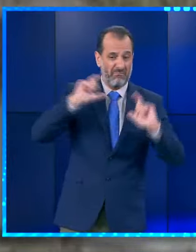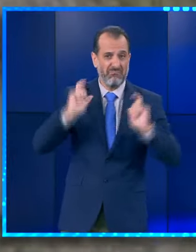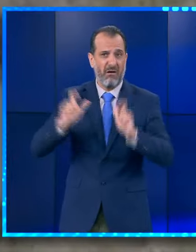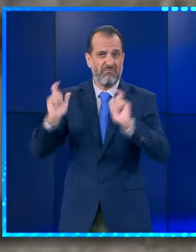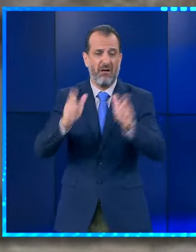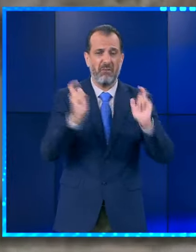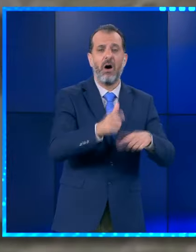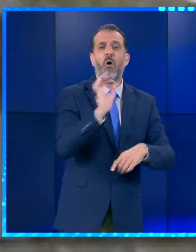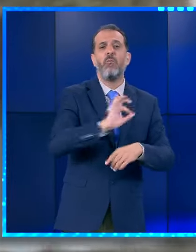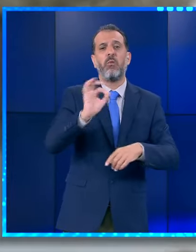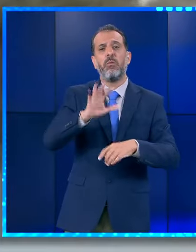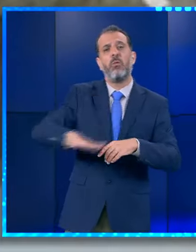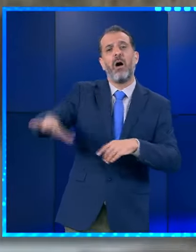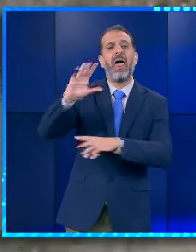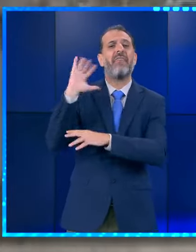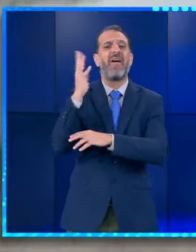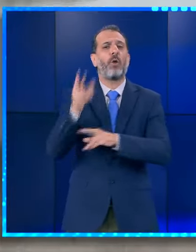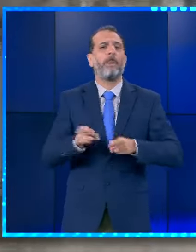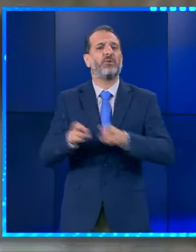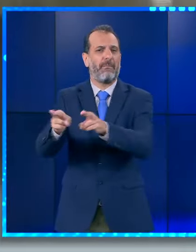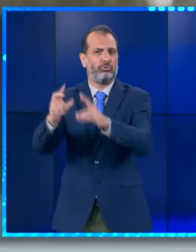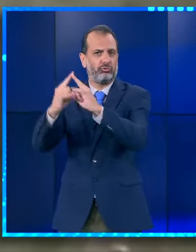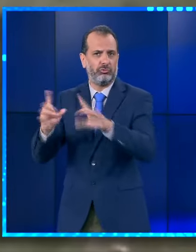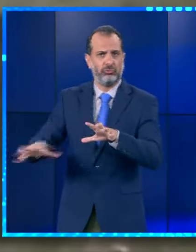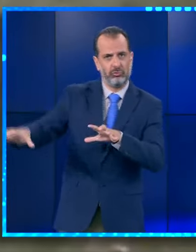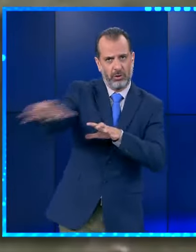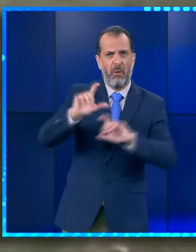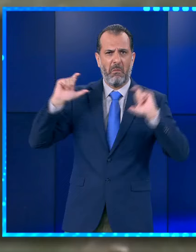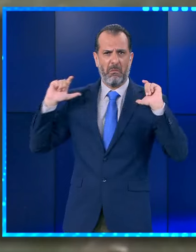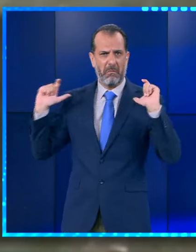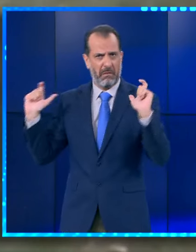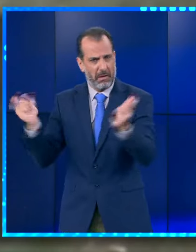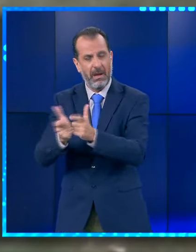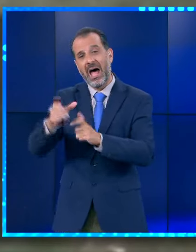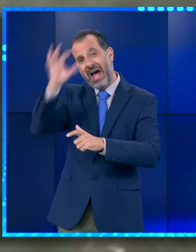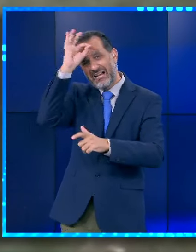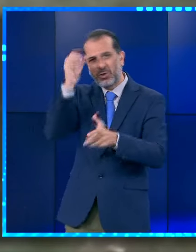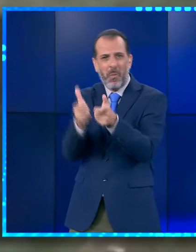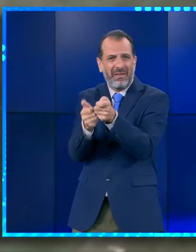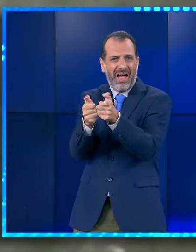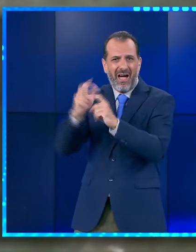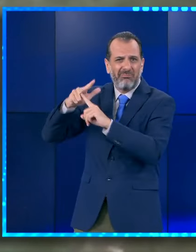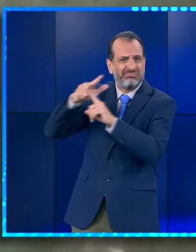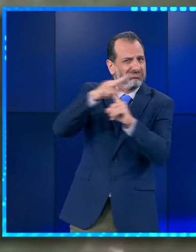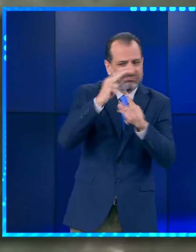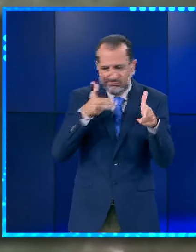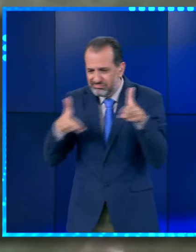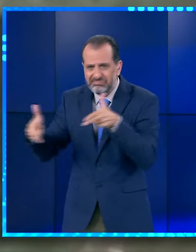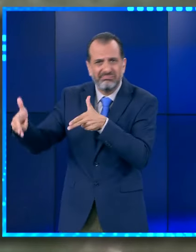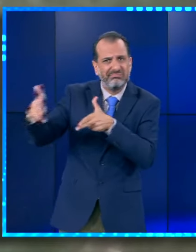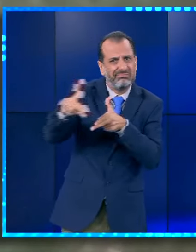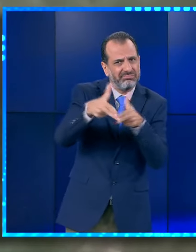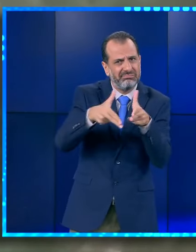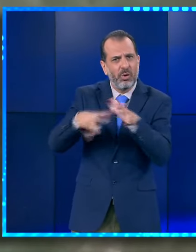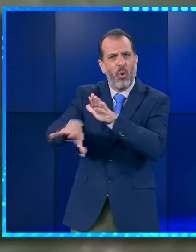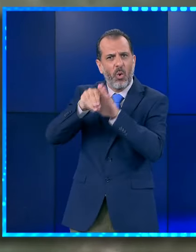έγιναν μέσα στον οικισμό του Δεντροποτάμου και καταγράφηκαν βέβαια οι στιγμές αυτές από τα ντρόουν της αστυνομίας. Σχεδόν όλοι οι